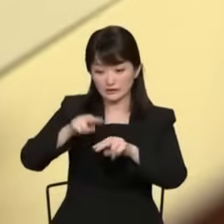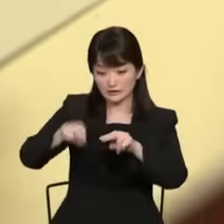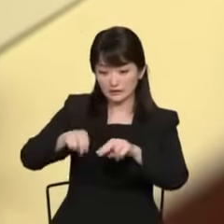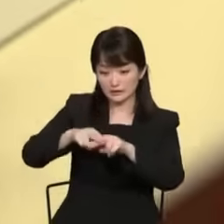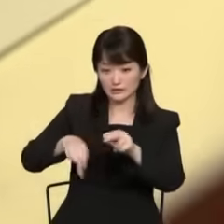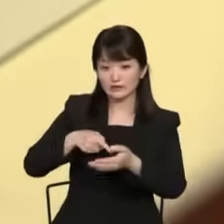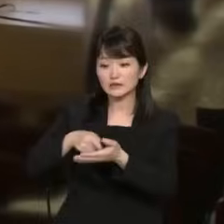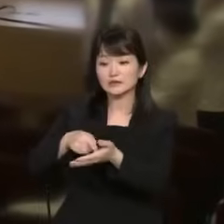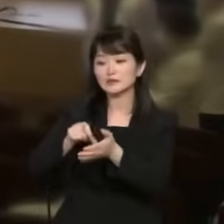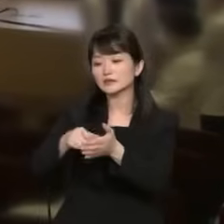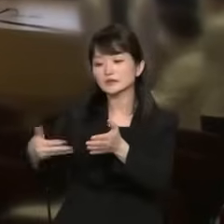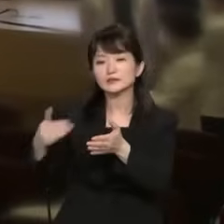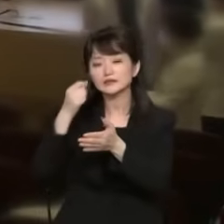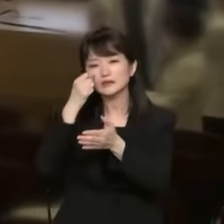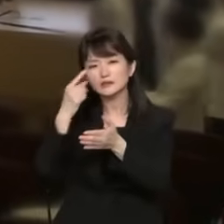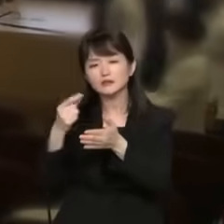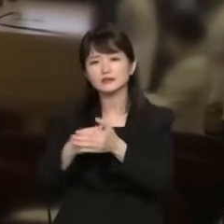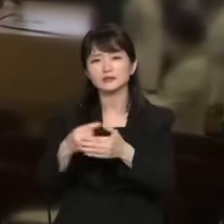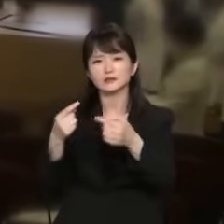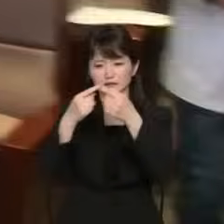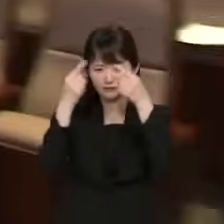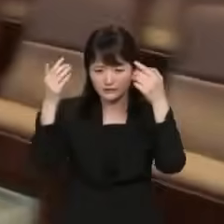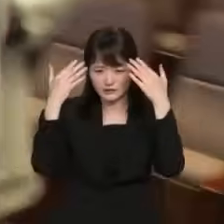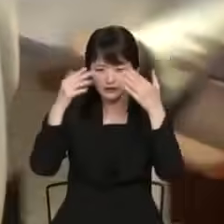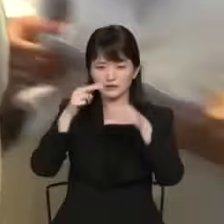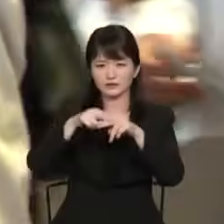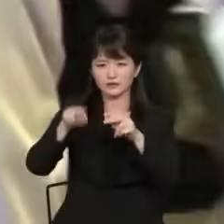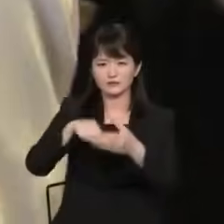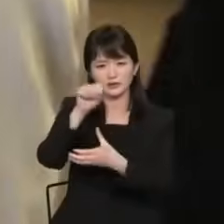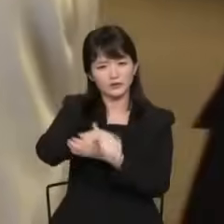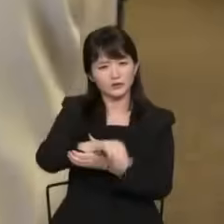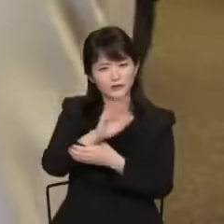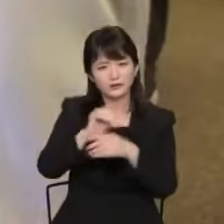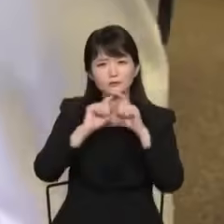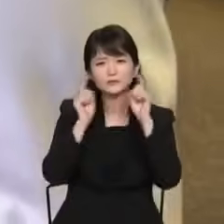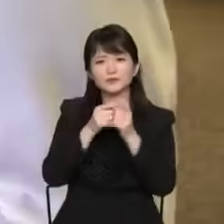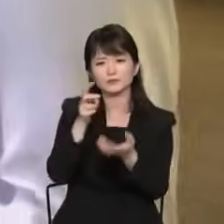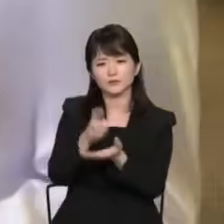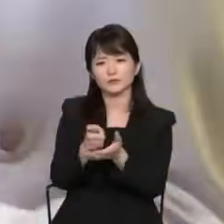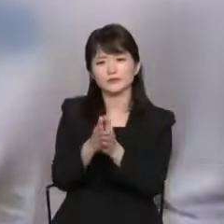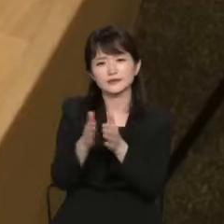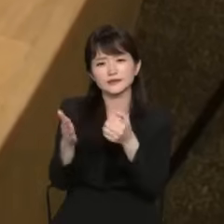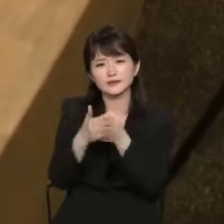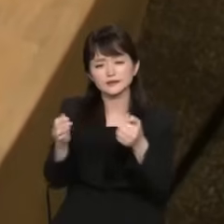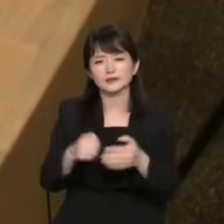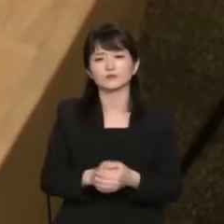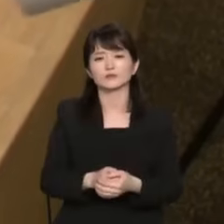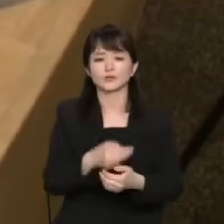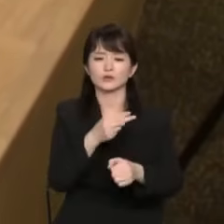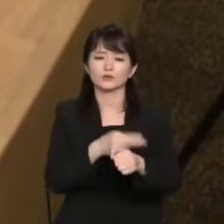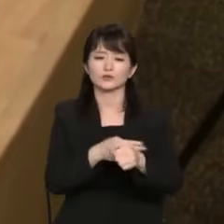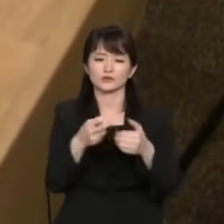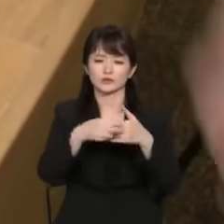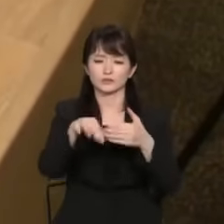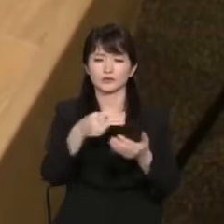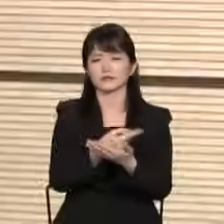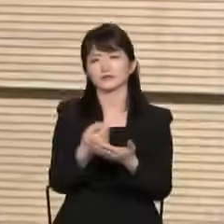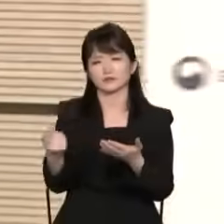시작한 지 한 달이 돼 대학이 수리하지 않더라도 민법상 효력이 발생해 실제 교수들이 병원을 떠날 수 있게